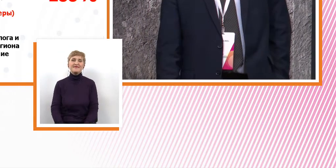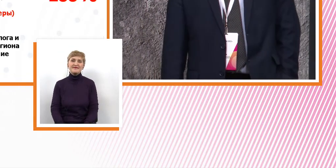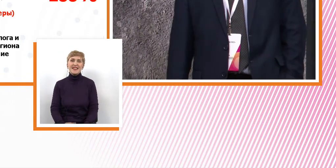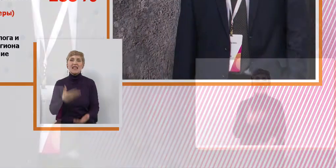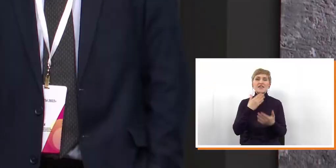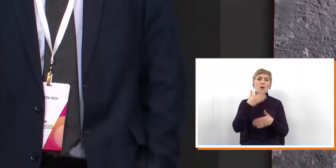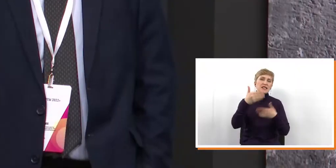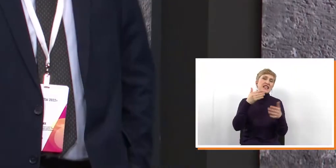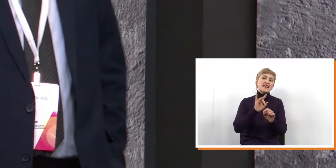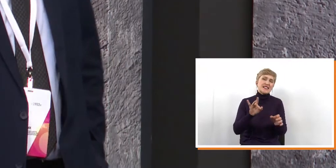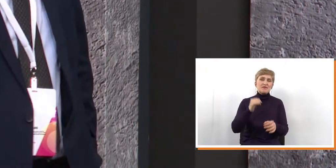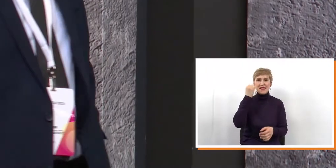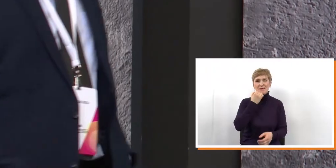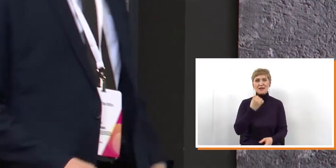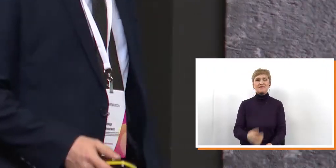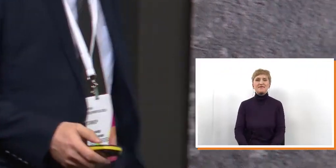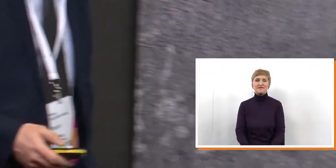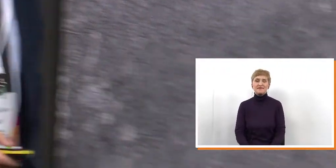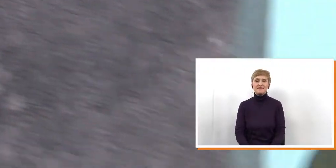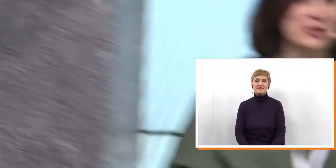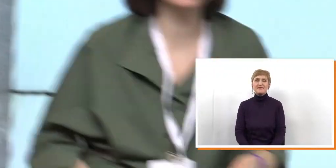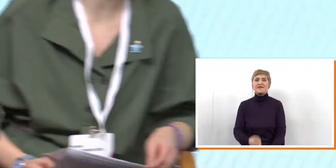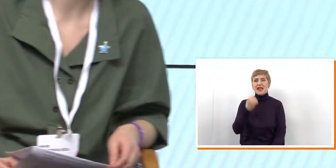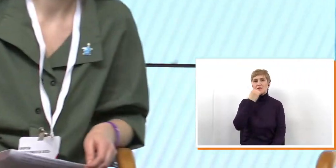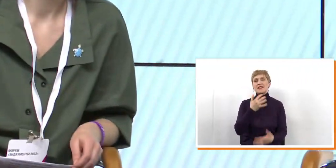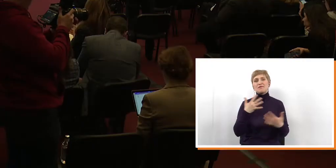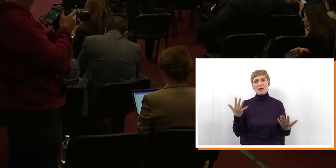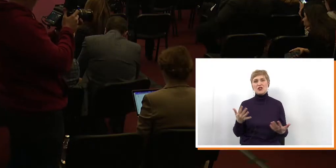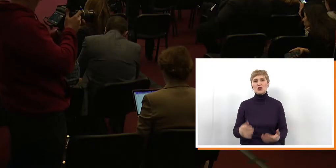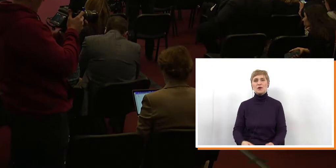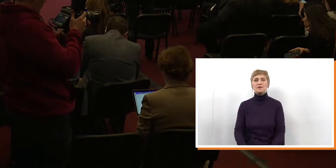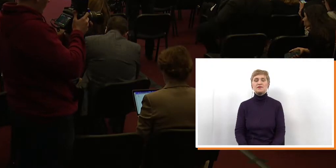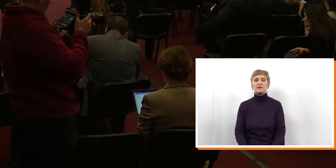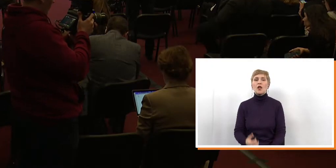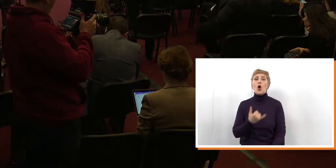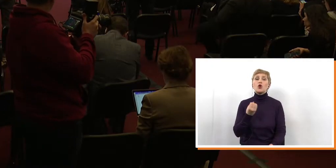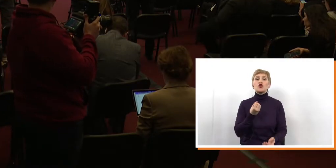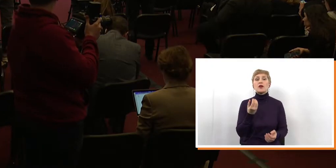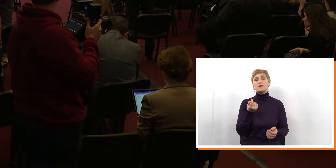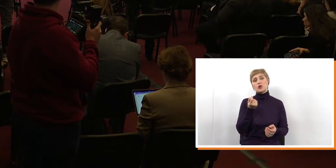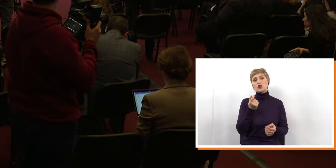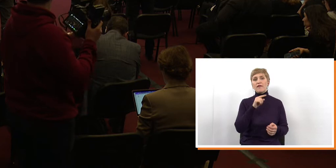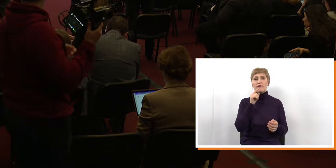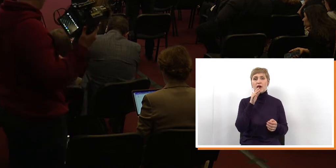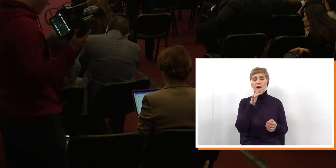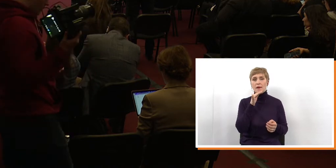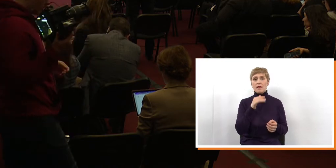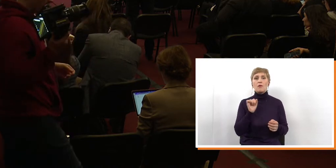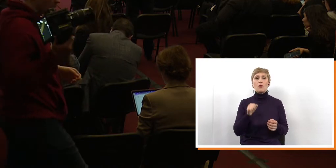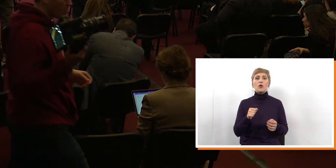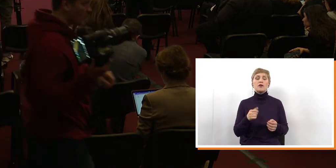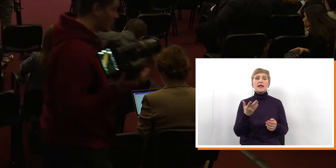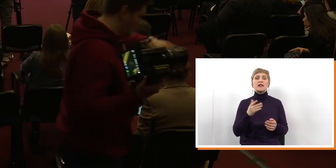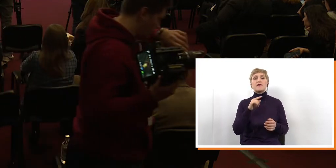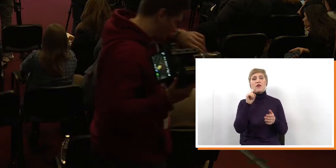свою презентацию рассказать. Спасибо. Спасибо, Александр. Спасибо большое. У нас еще есть немножечко времени. Можем, если у